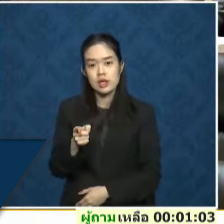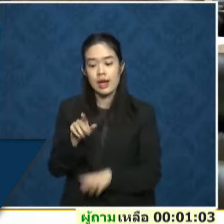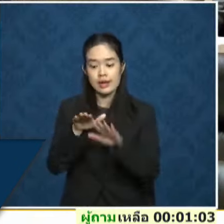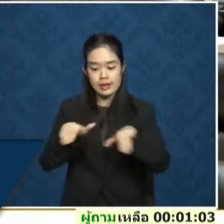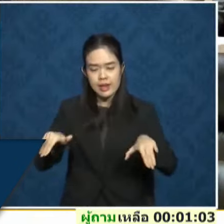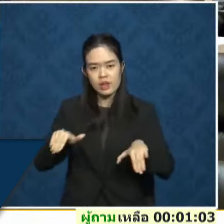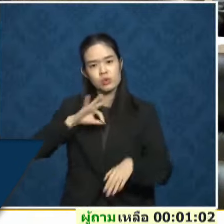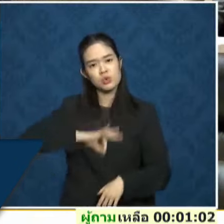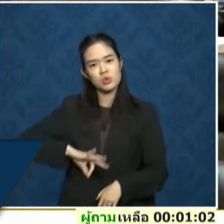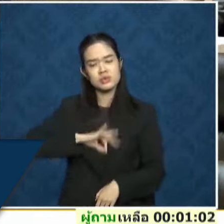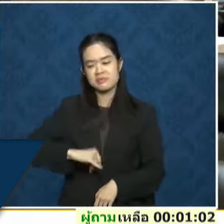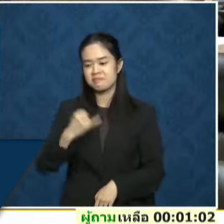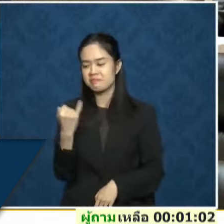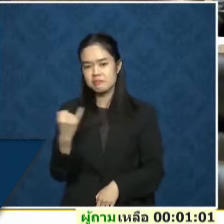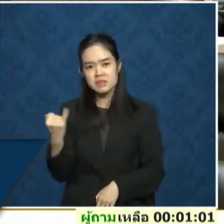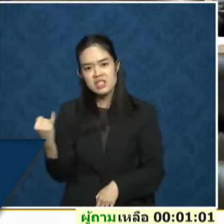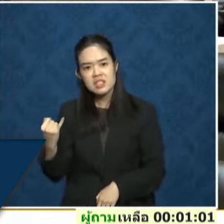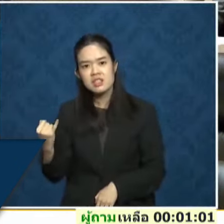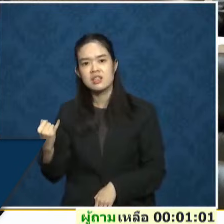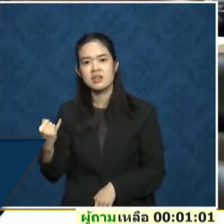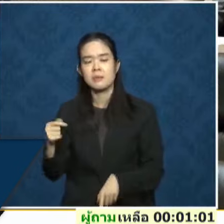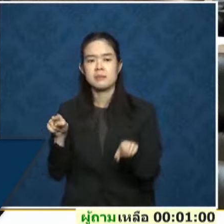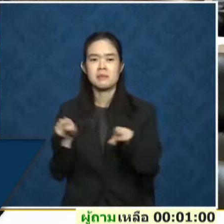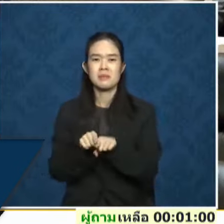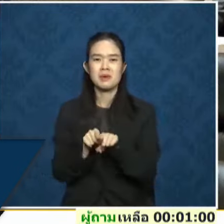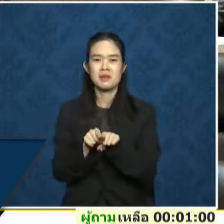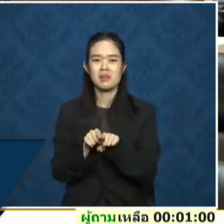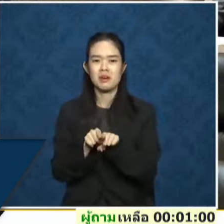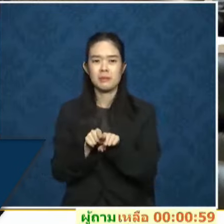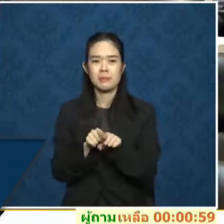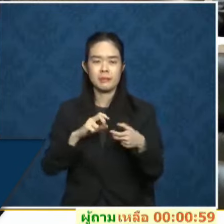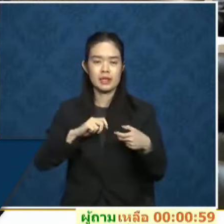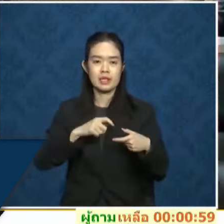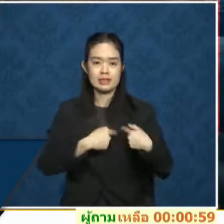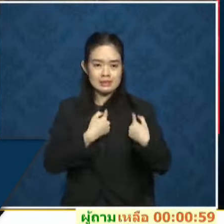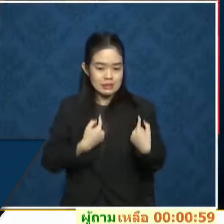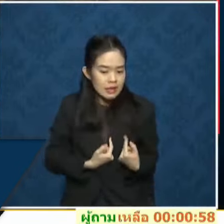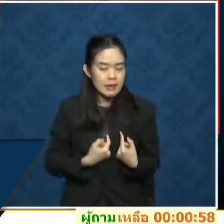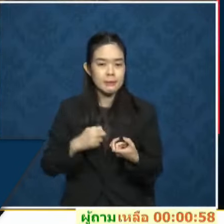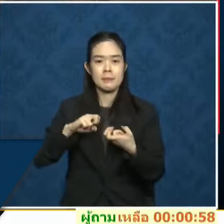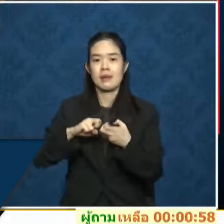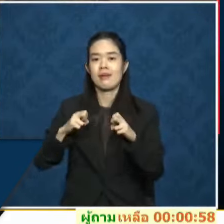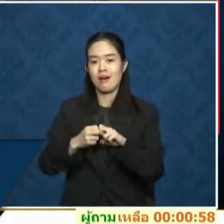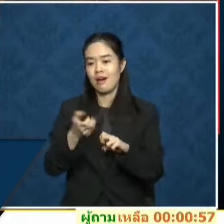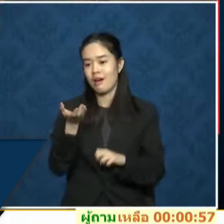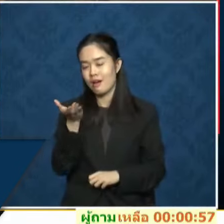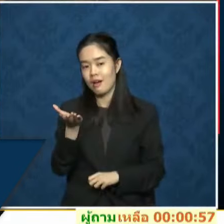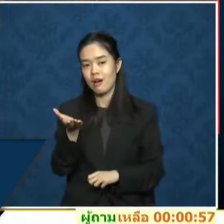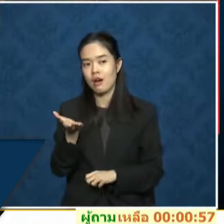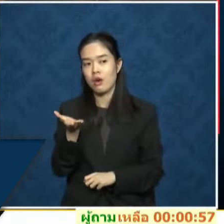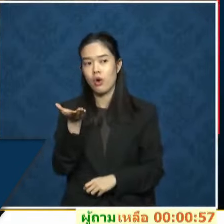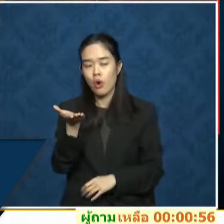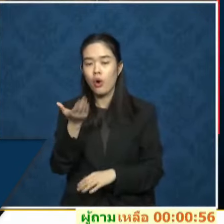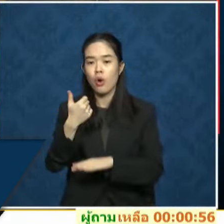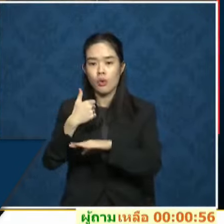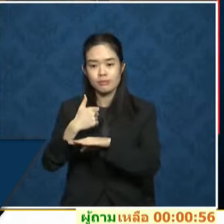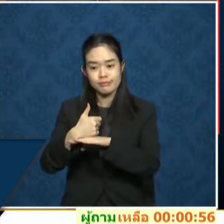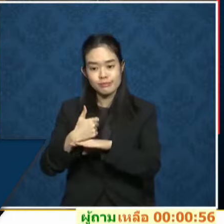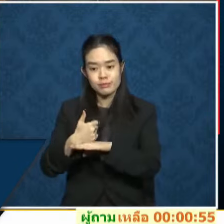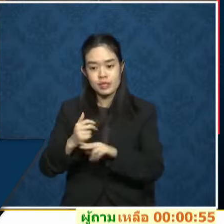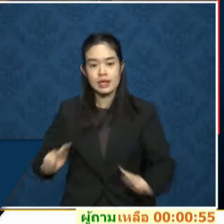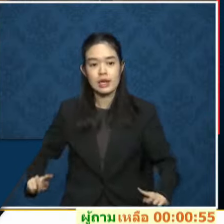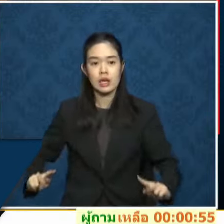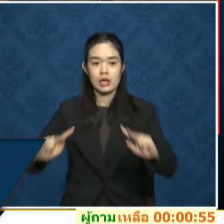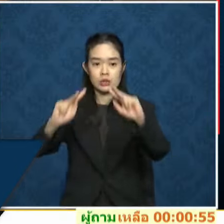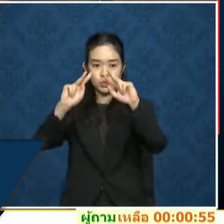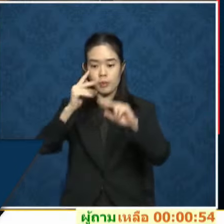ลลึกนี้ไปอีกตลอดชีวิตดิฉันขอแค่คำขอโทษอย่างจริงใจจากนะครับผู้บริหารกระทรวงที่ผู้ใต้บังคับบัญชาของท่านกระ